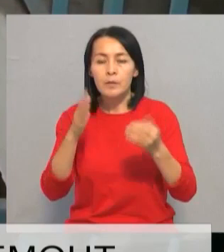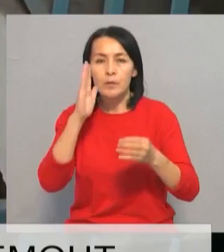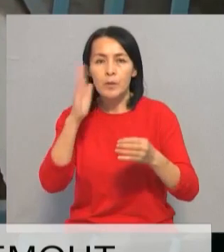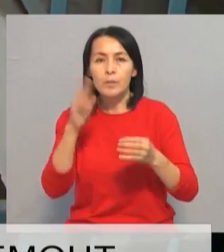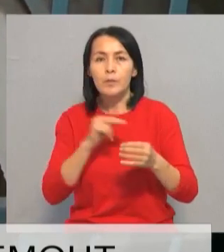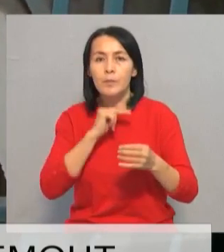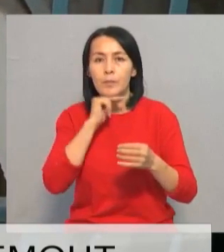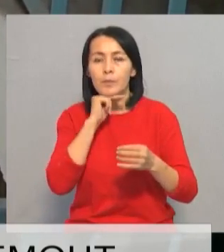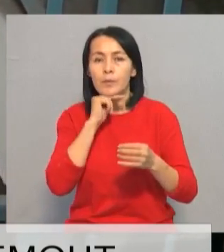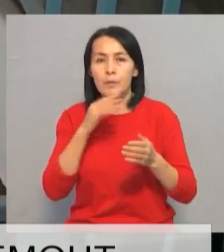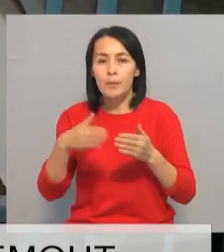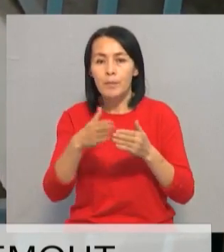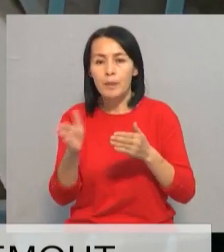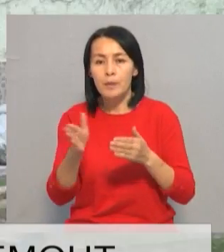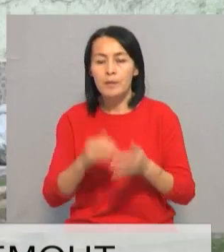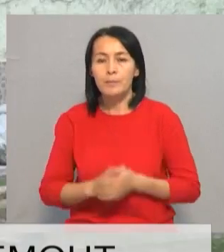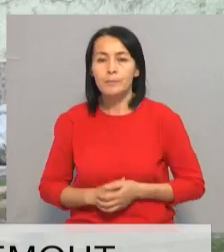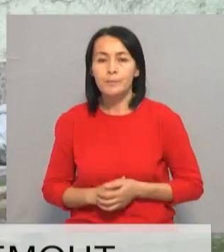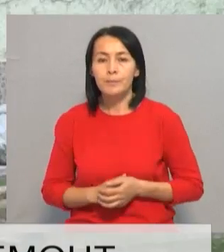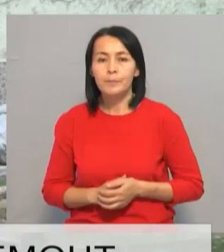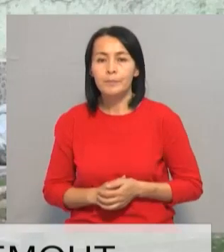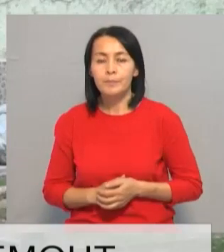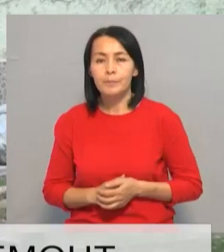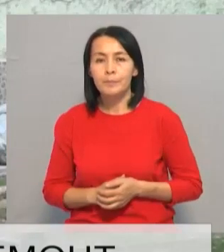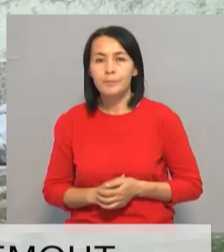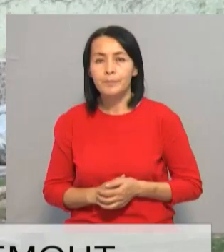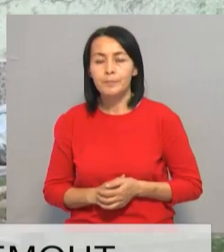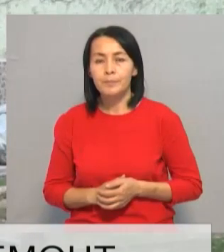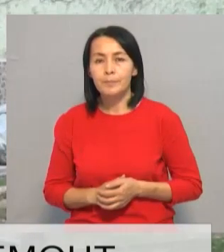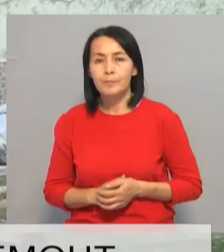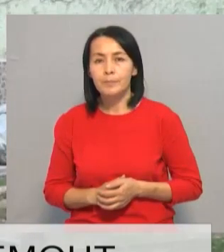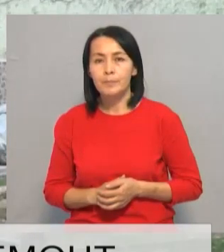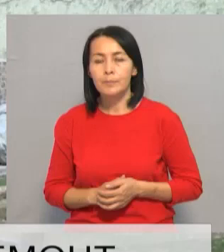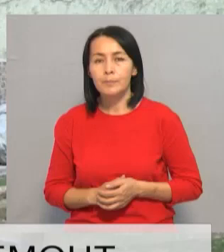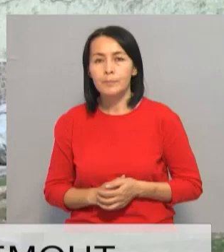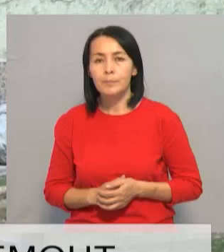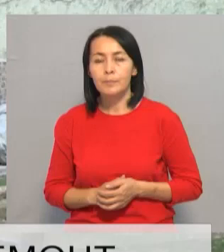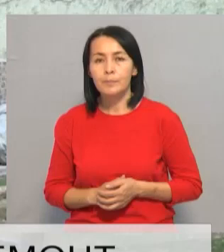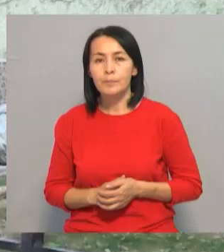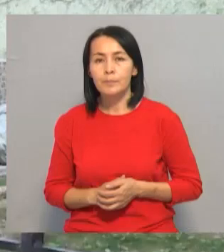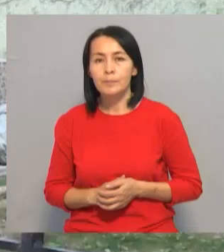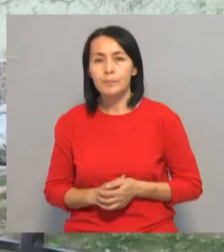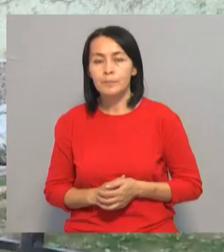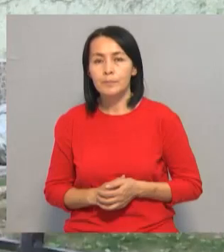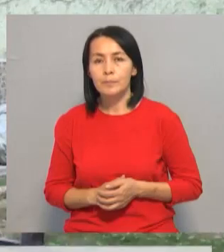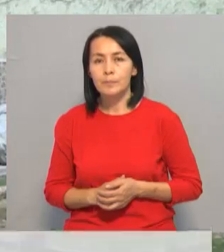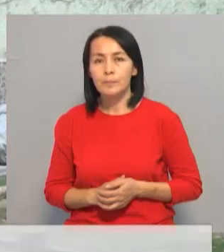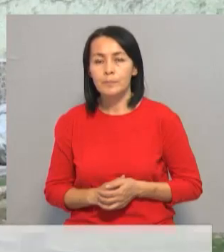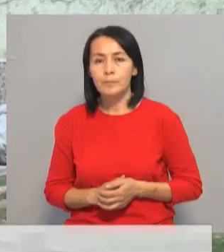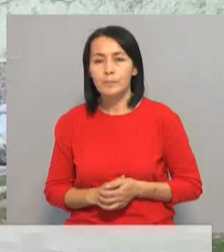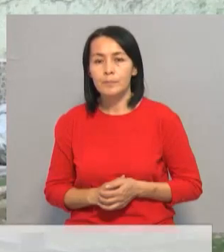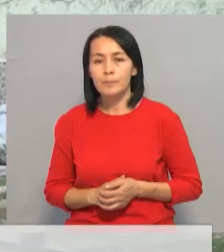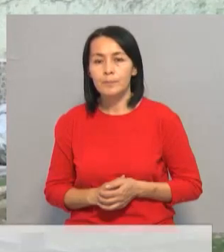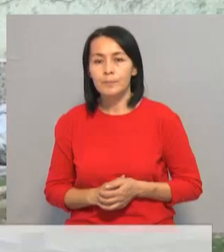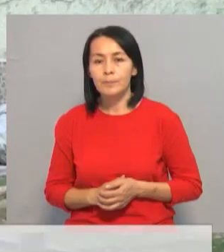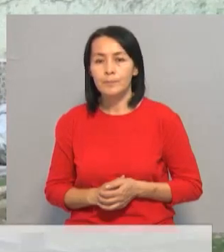будет регулировать подъезд. У нас спорт шаг на удон, 1600 квадратный метр шатр на устройство, черепицами